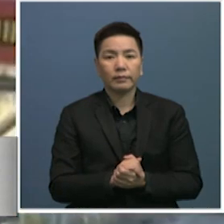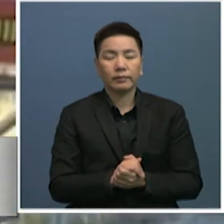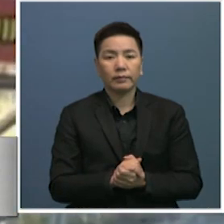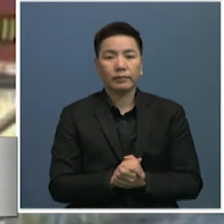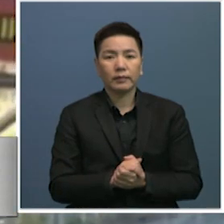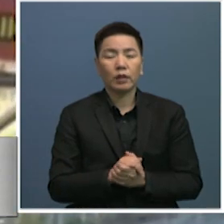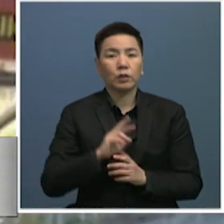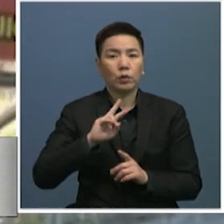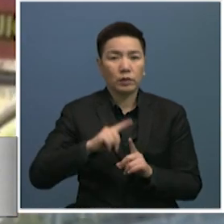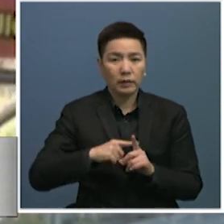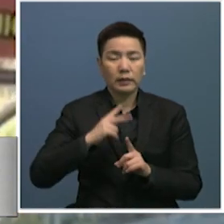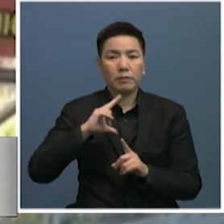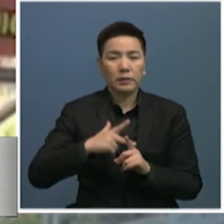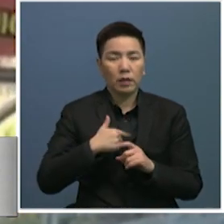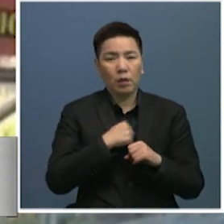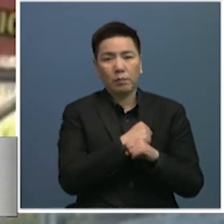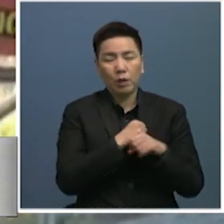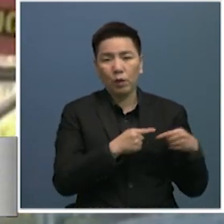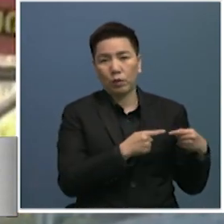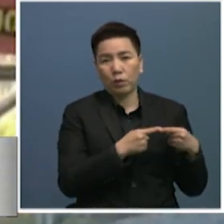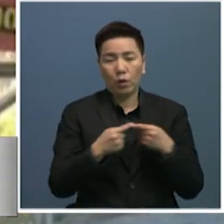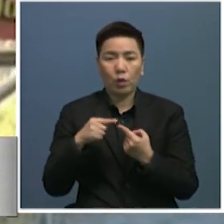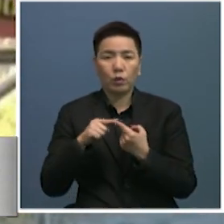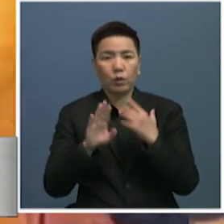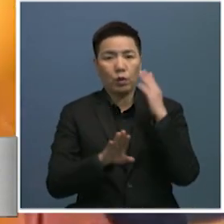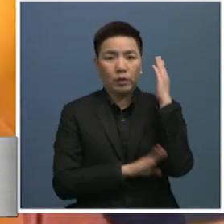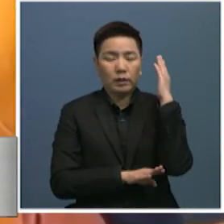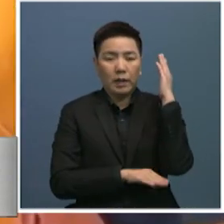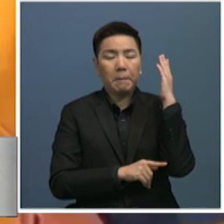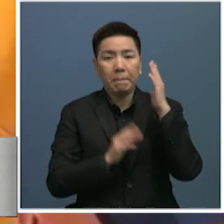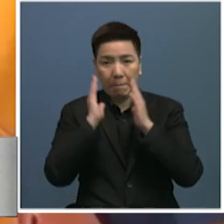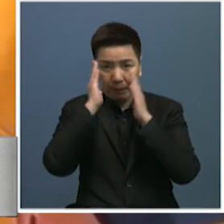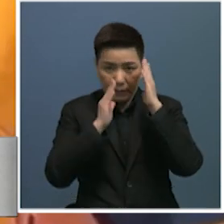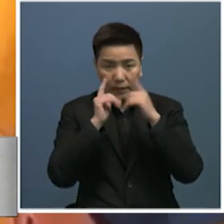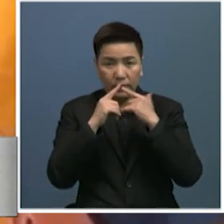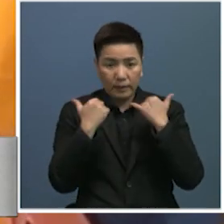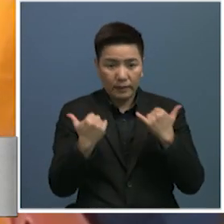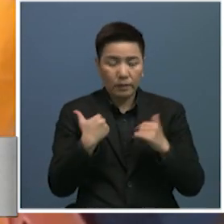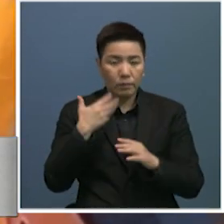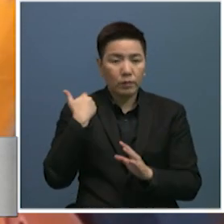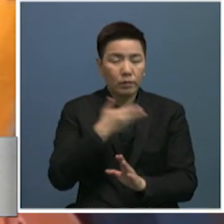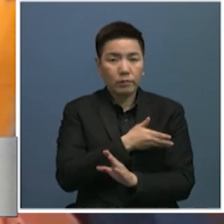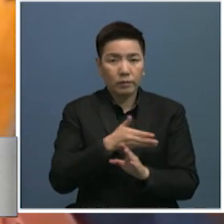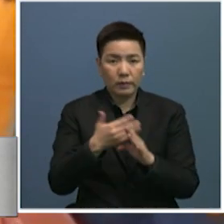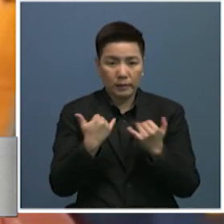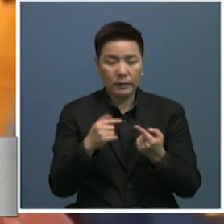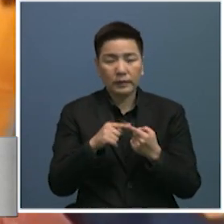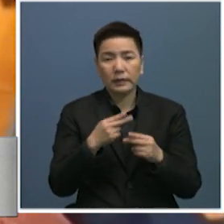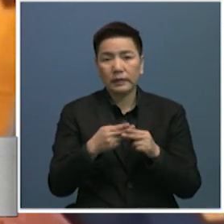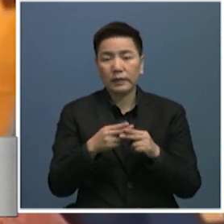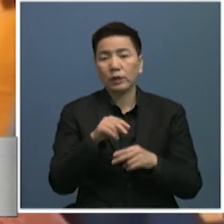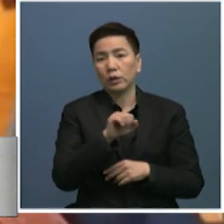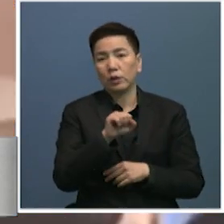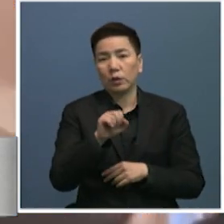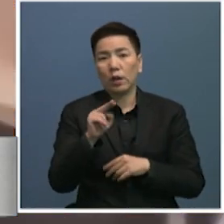2 3เดือนก่อนแล้วก็พอระหว่างกันอย่างต่อเนื่องกับพื้นที่ชายแดนของมาเลเซียนะครับซึ่งในช่วงเวลาที่ผ่านมาครับคุณอันวาร์สาและ